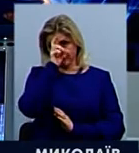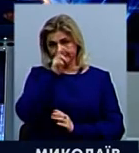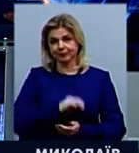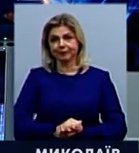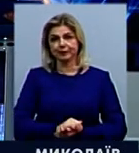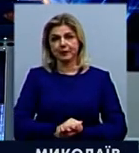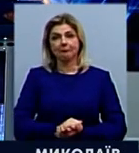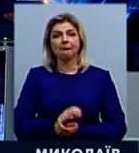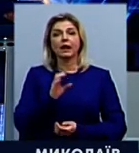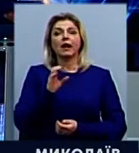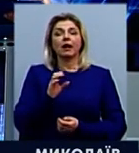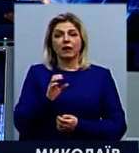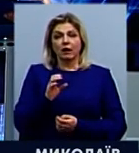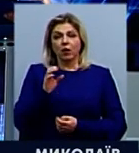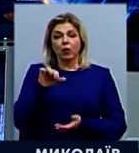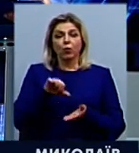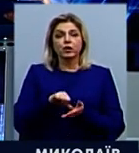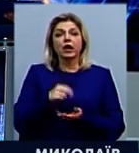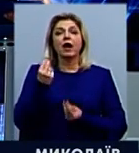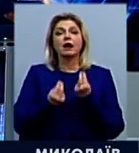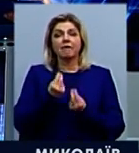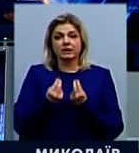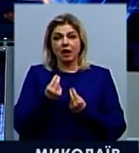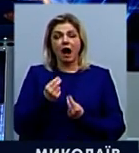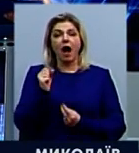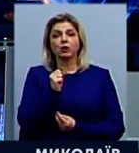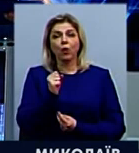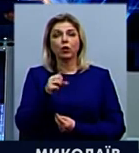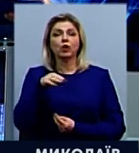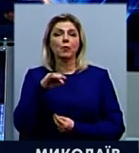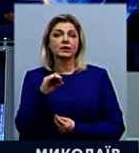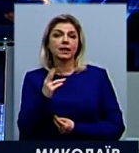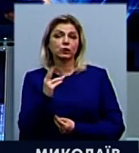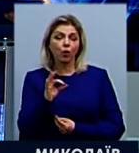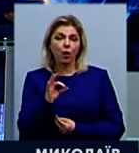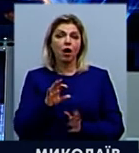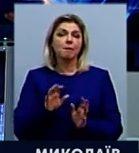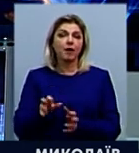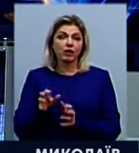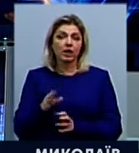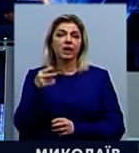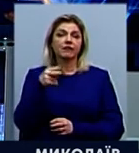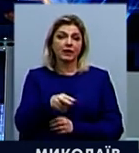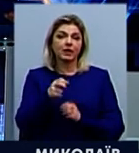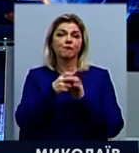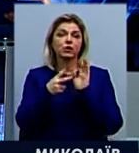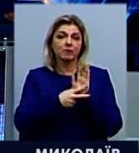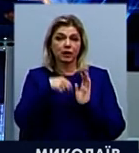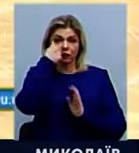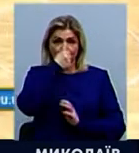Епізод за участі гравця МБК Миколаїв Антона Мусієнка потрапив у топ-10 моментів Суперліги «Парі-матч» у 2018